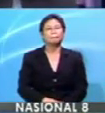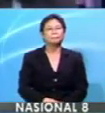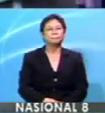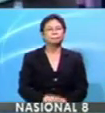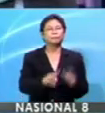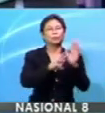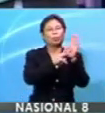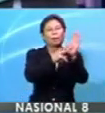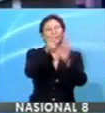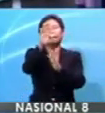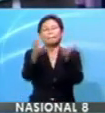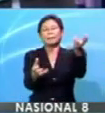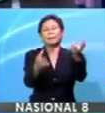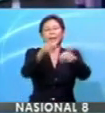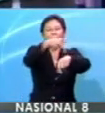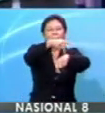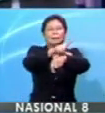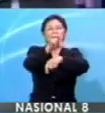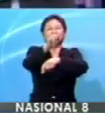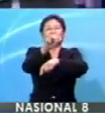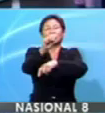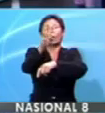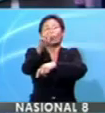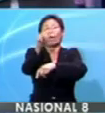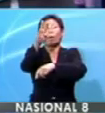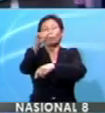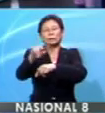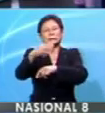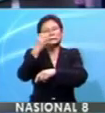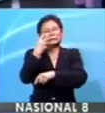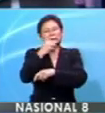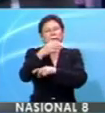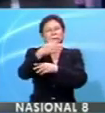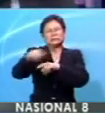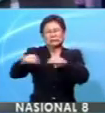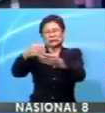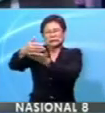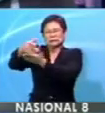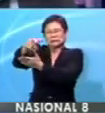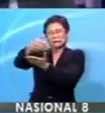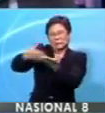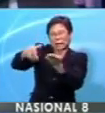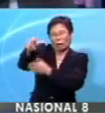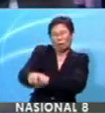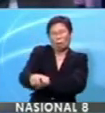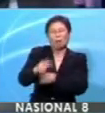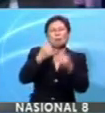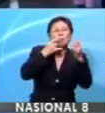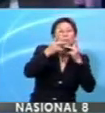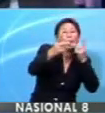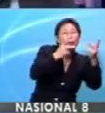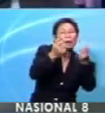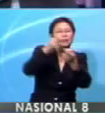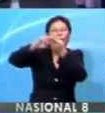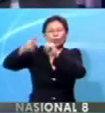batasak BN Langkawi Nawawi ahcewaesetah yang perbualan beliau bersama